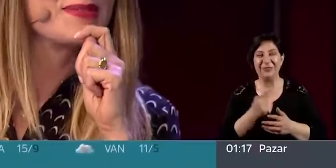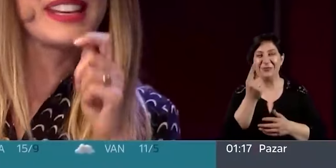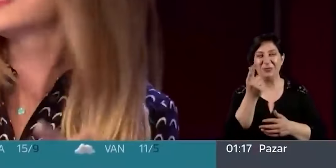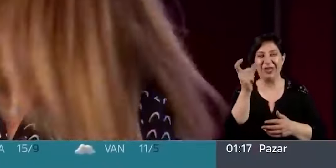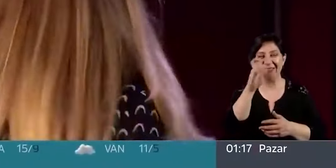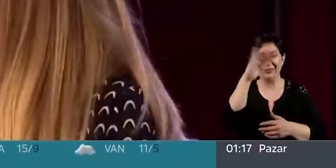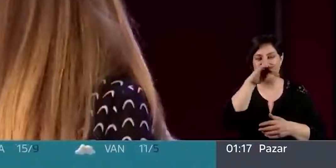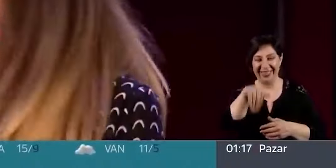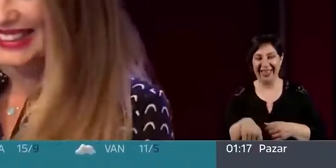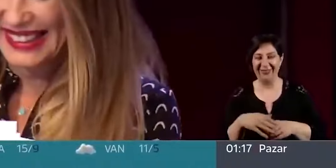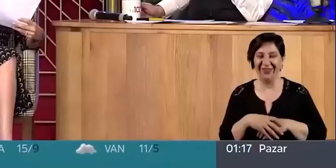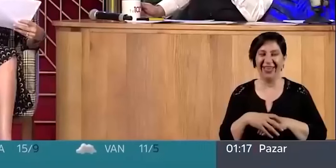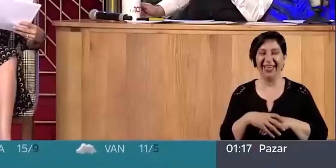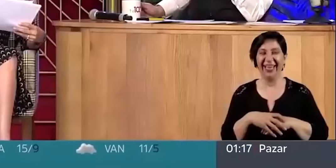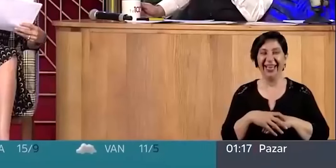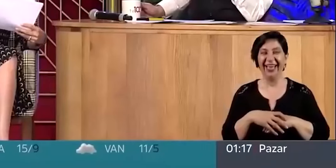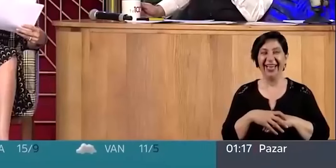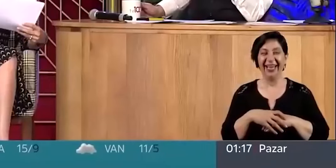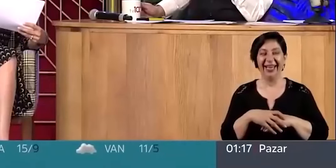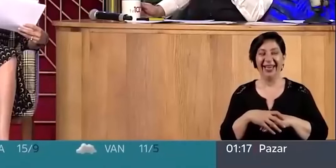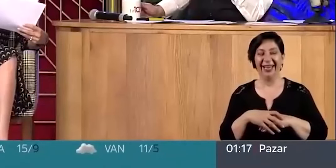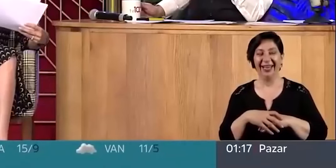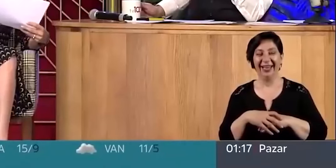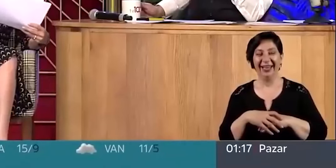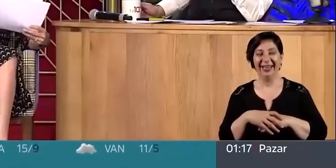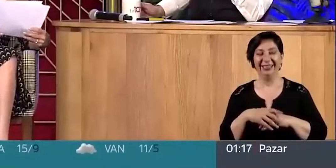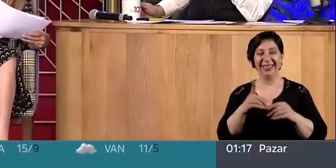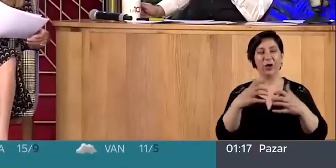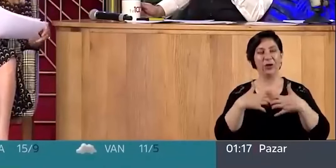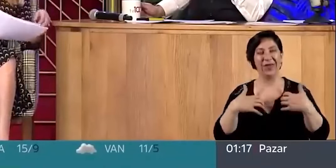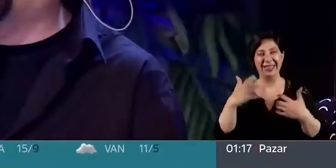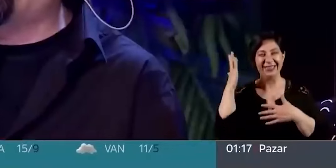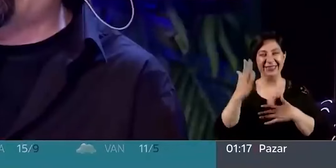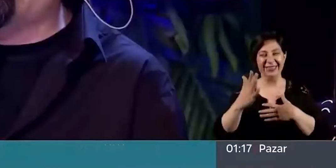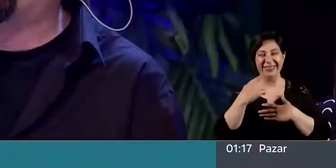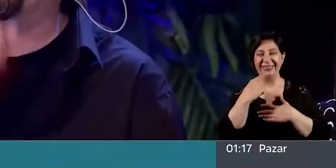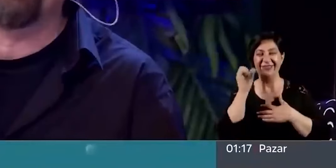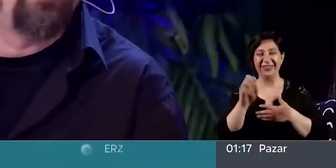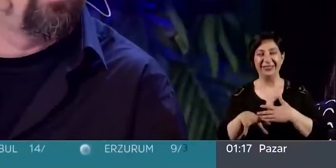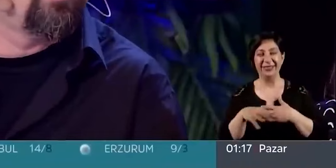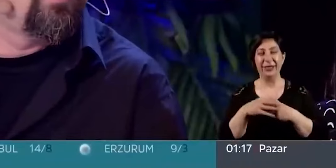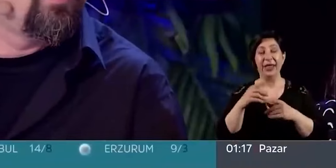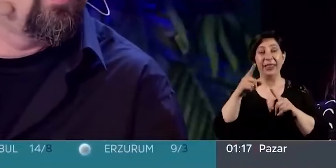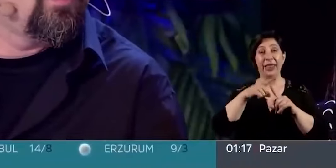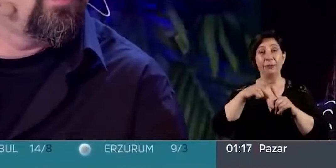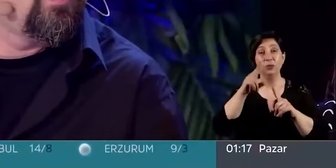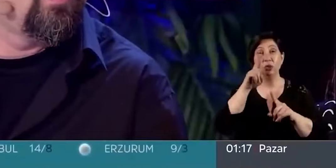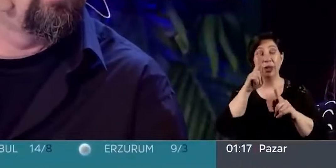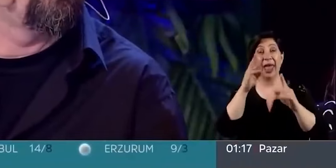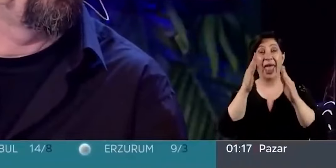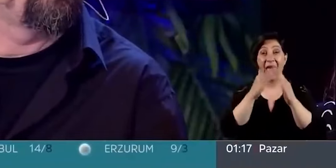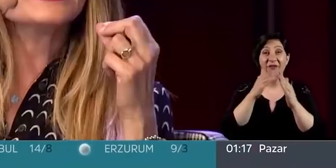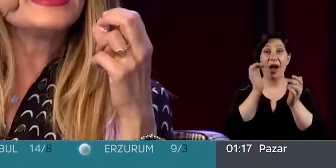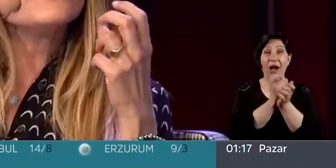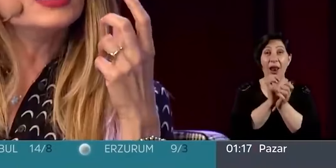1,5 ay sonra buraya gelin. Çok iyi. 1,5 ay sonra gelmişim homeless'ım ben. Sana güvendik, sana güvendik diye. Mesela Temmuz sonu itibariyle ev, aile, yuva